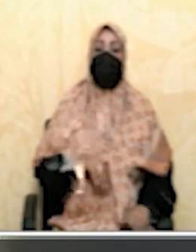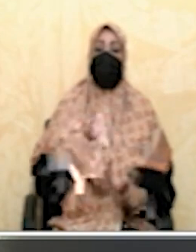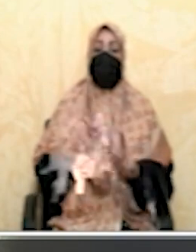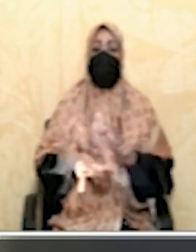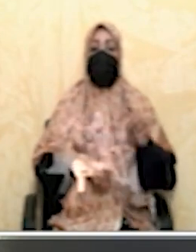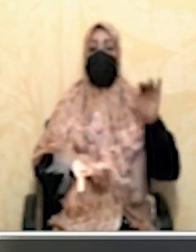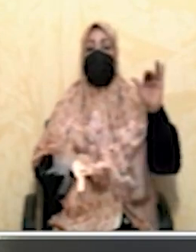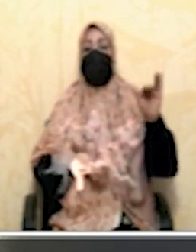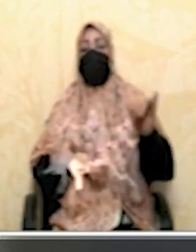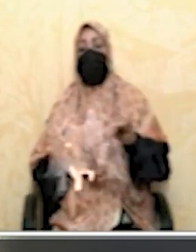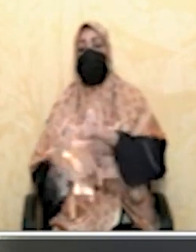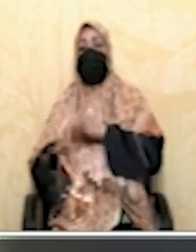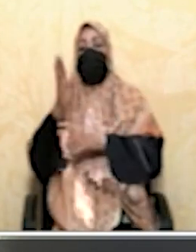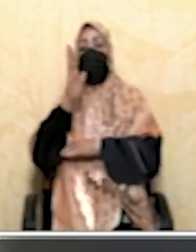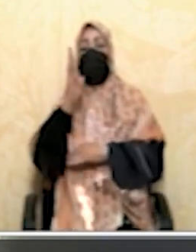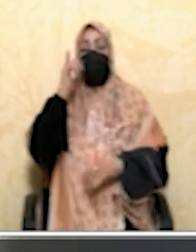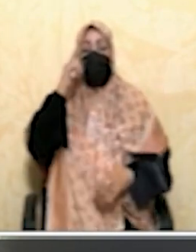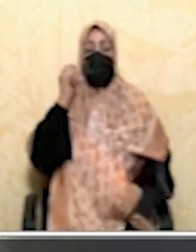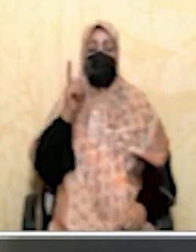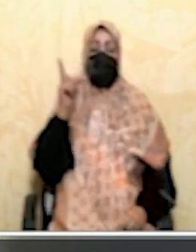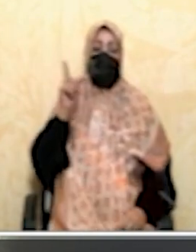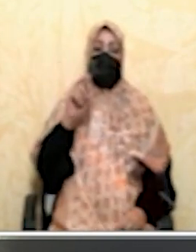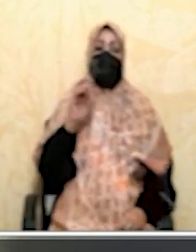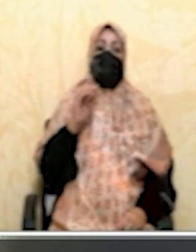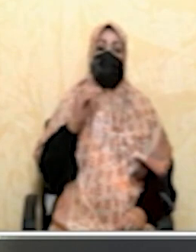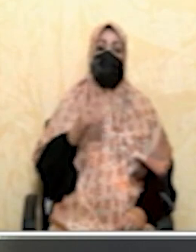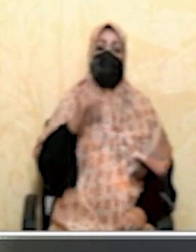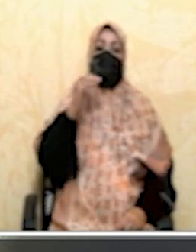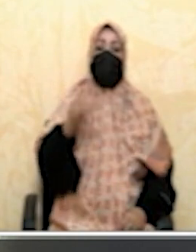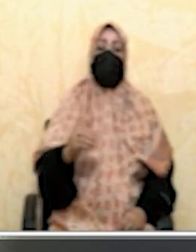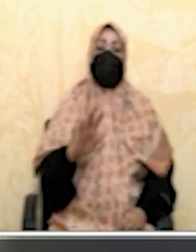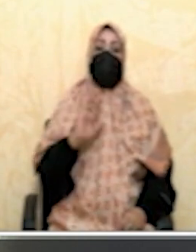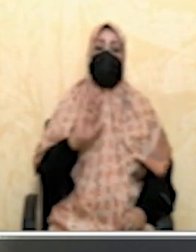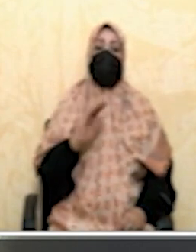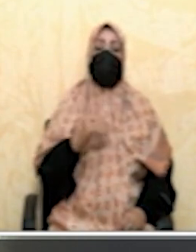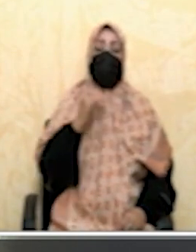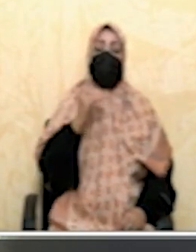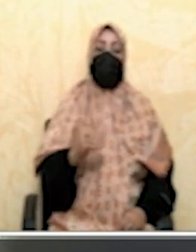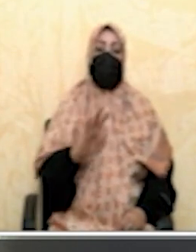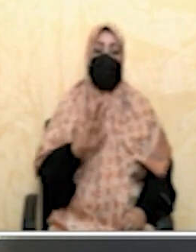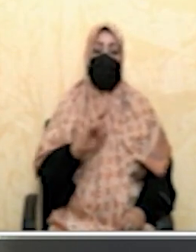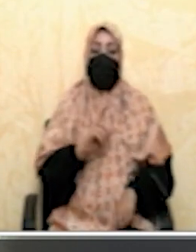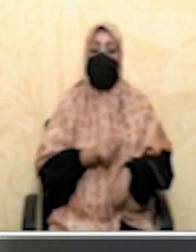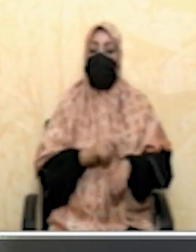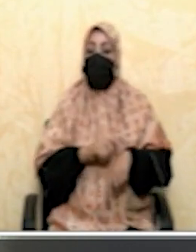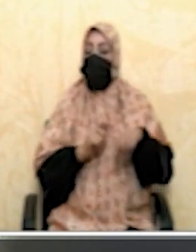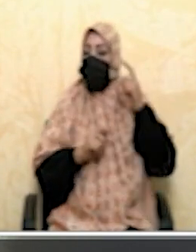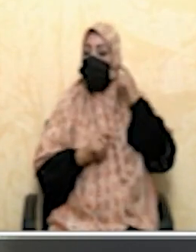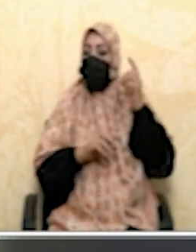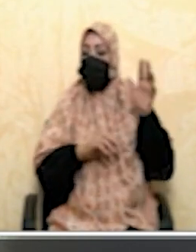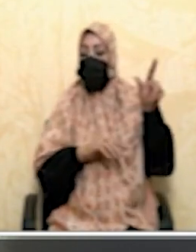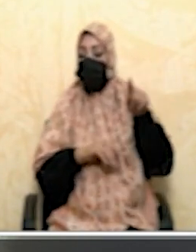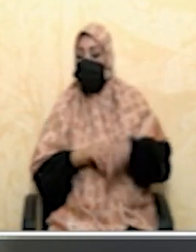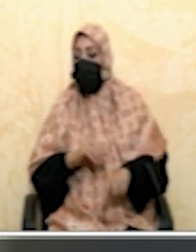سفريه تقضى سفريه العبره باخر الوقت دي مش اخر الوقت هل ادركك مقيم معناها بتصلي كامله هل ادركك اخر الوقت